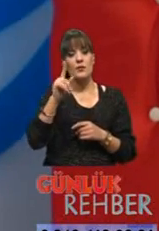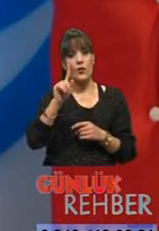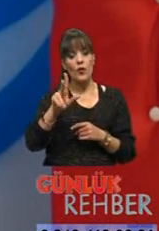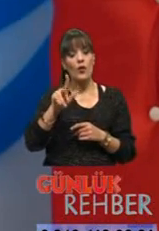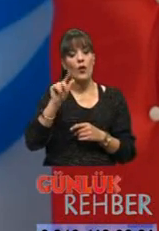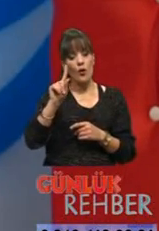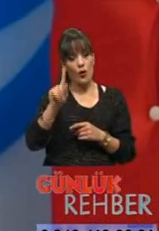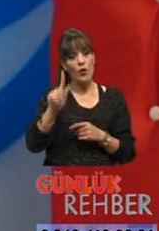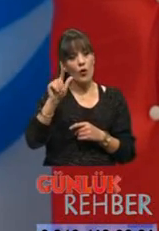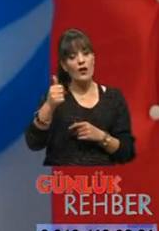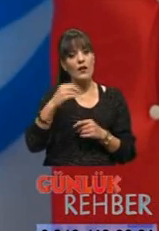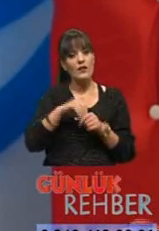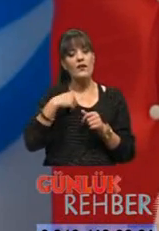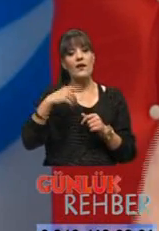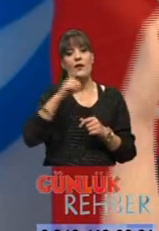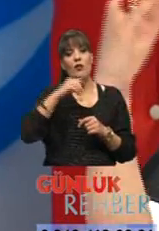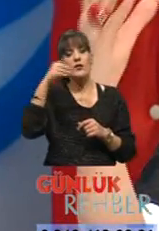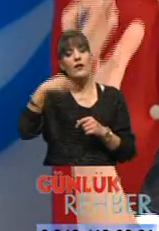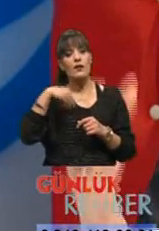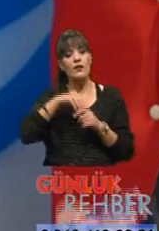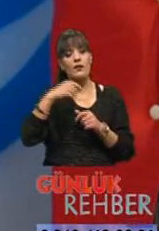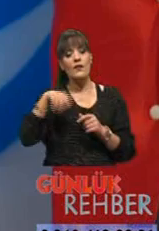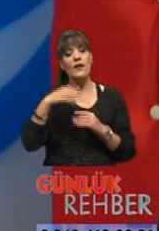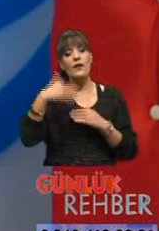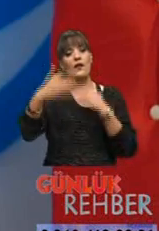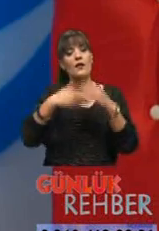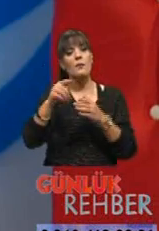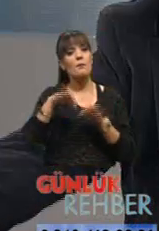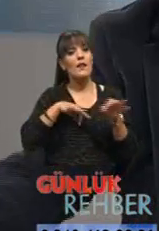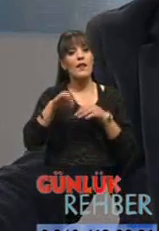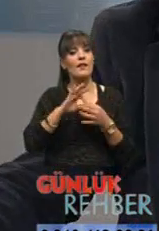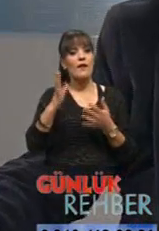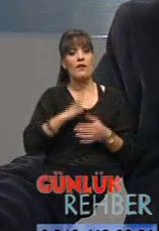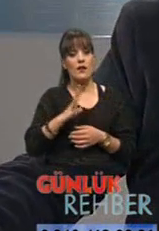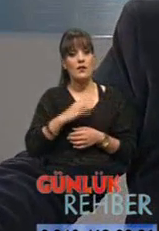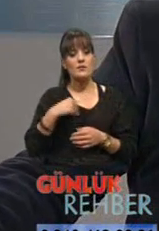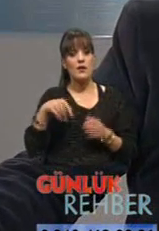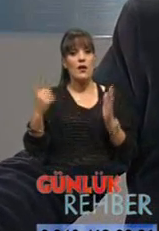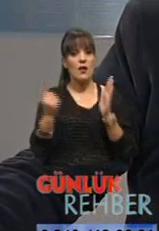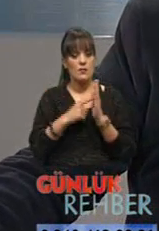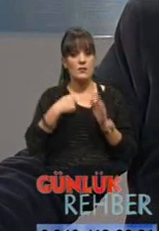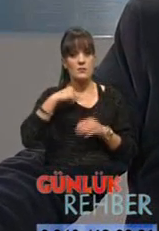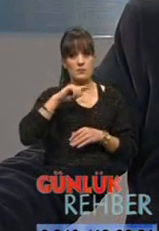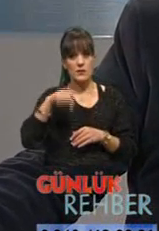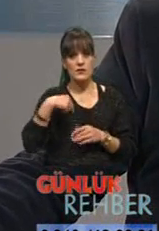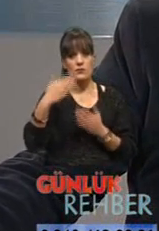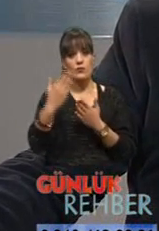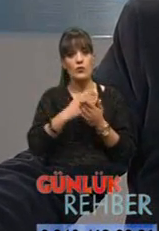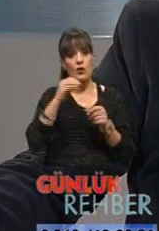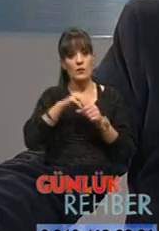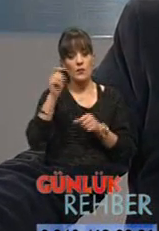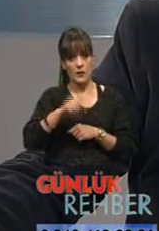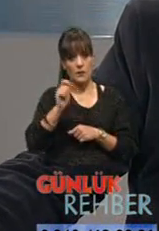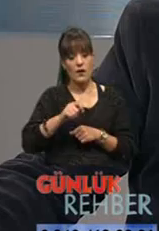Londra falan derken onun dışında başka gelecek planlarımız yani daha uzun vadede nedir planlarımız? Şimdi tabii amacımız biz